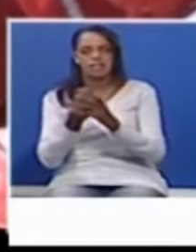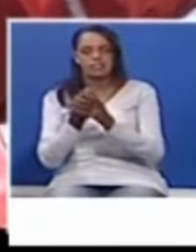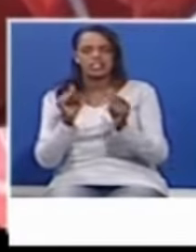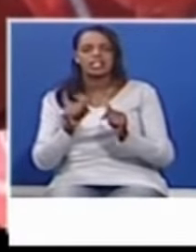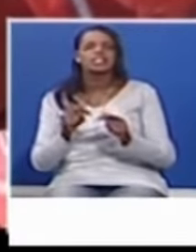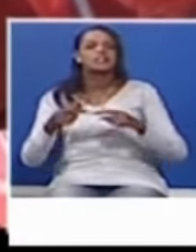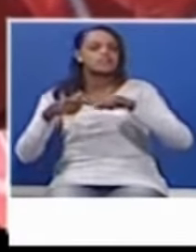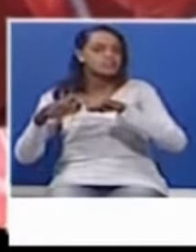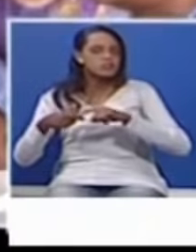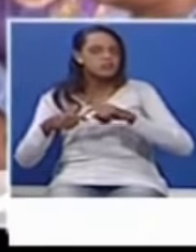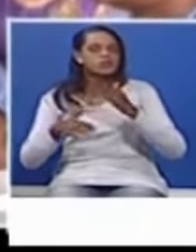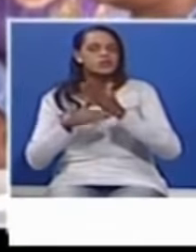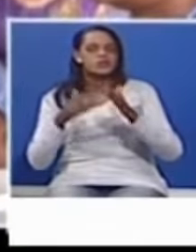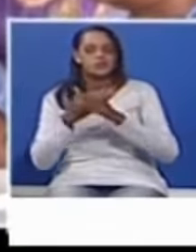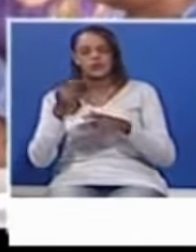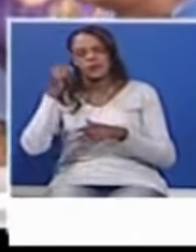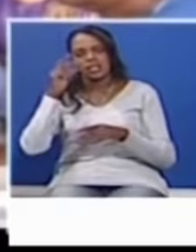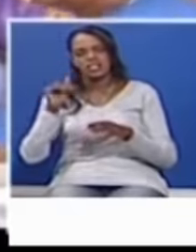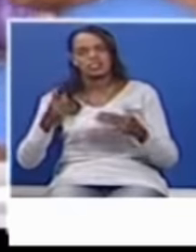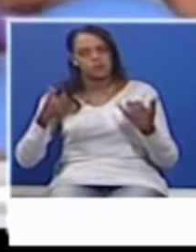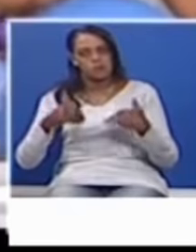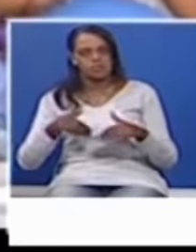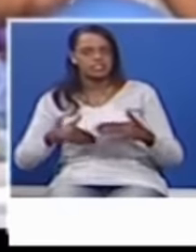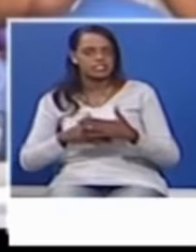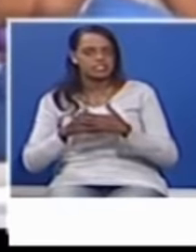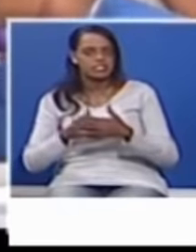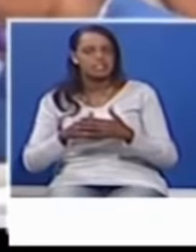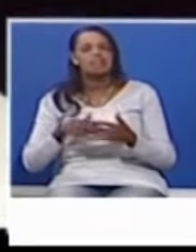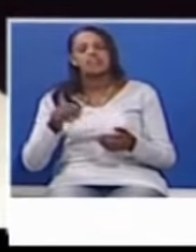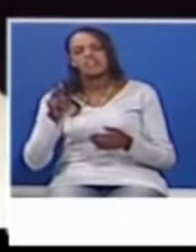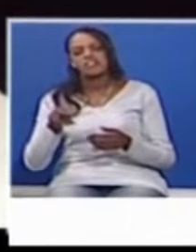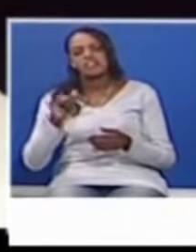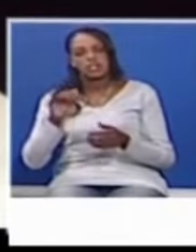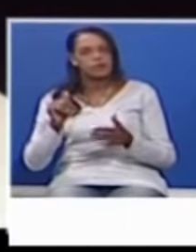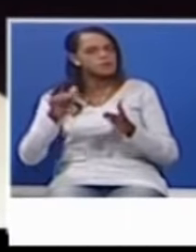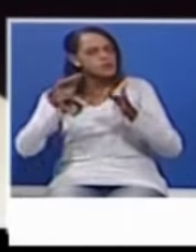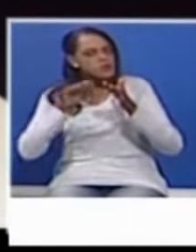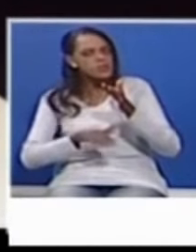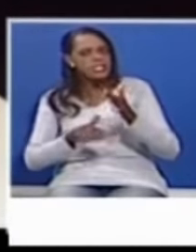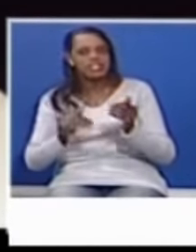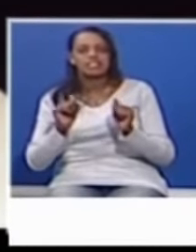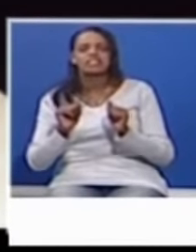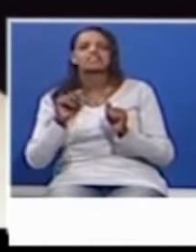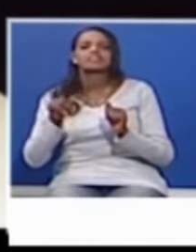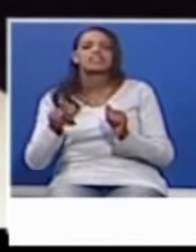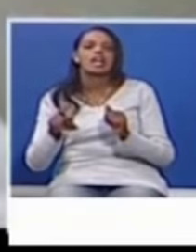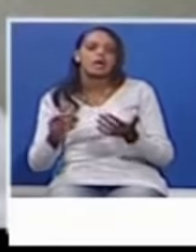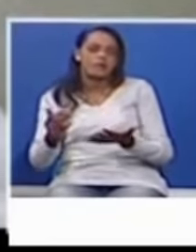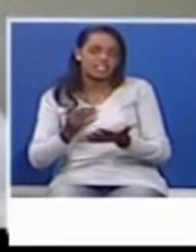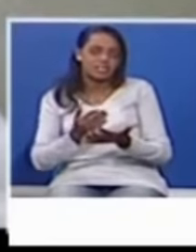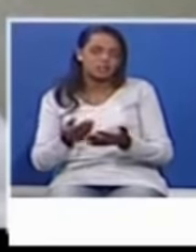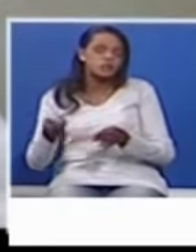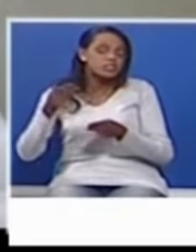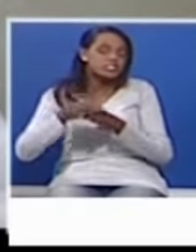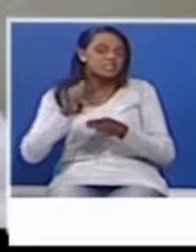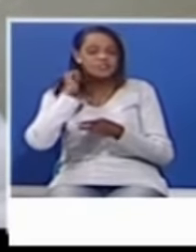ድማ ብፍላይ ሰሪፁ ብዘሎ ንቕሓት ሞት ነፍሰ ጡራትን ሓድሽ መልከፍቲ ኤች ኣይቭን ኣዝዩ ከም ዝነከየ ዝሓበር ኣቶ ገብሪ ህይወት ነዚ ኣብ ምዕቃብን ዝበርኸ